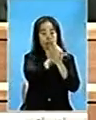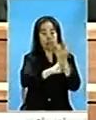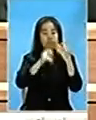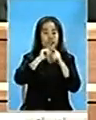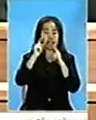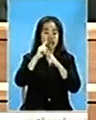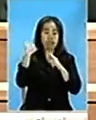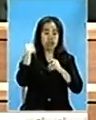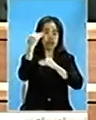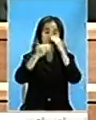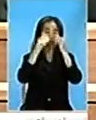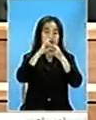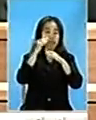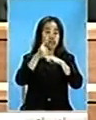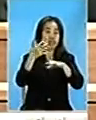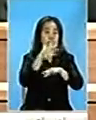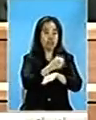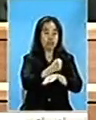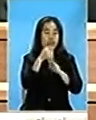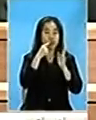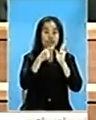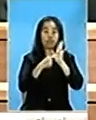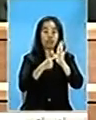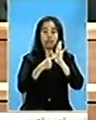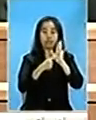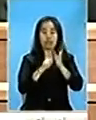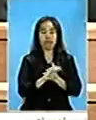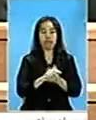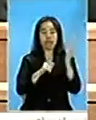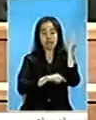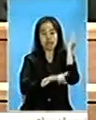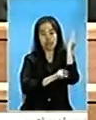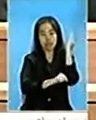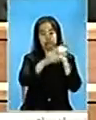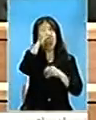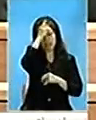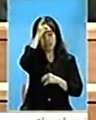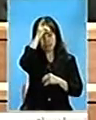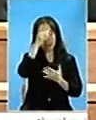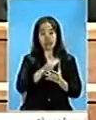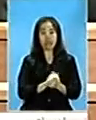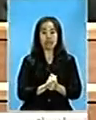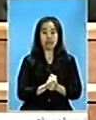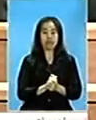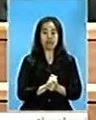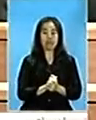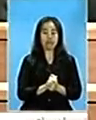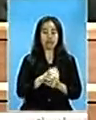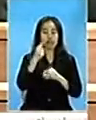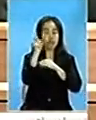ที่มีการพัฒนาทางการเมืองและเป็นต้นแบบไม่ว่าสิงคโปร์เยอรมันหรือแม้แต่ประเท